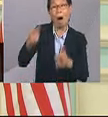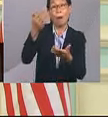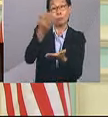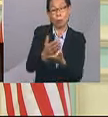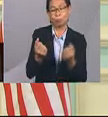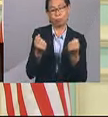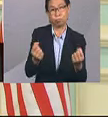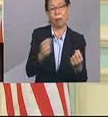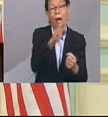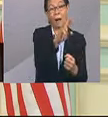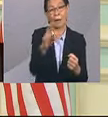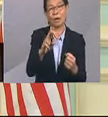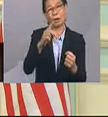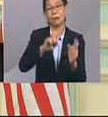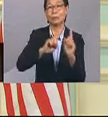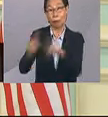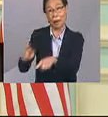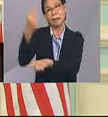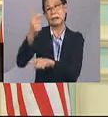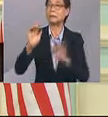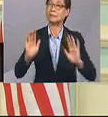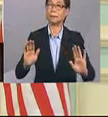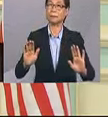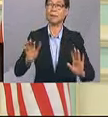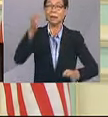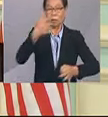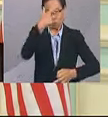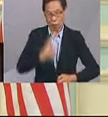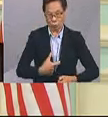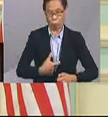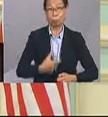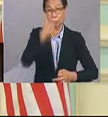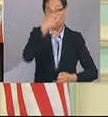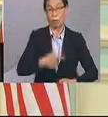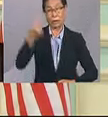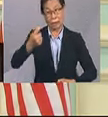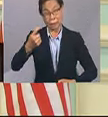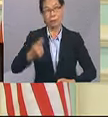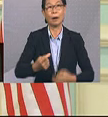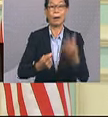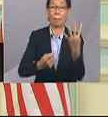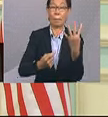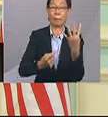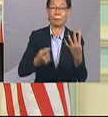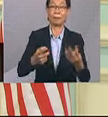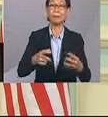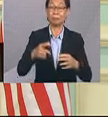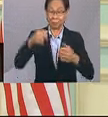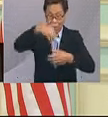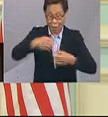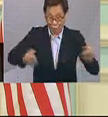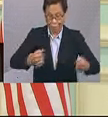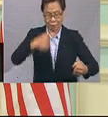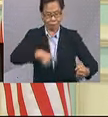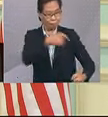RNR untuk ke tandas mata-mata. Kalau satu orang saja menggunakan tandas, kalau ada empat orang dalam kereta,